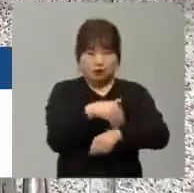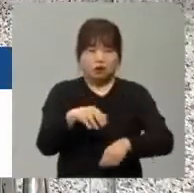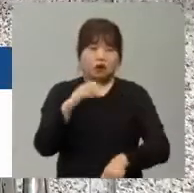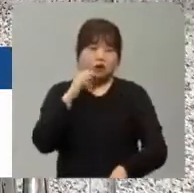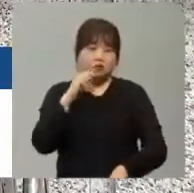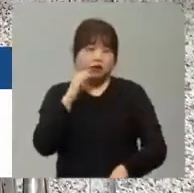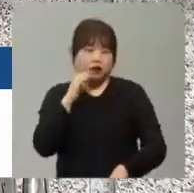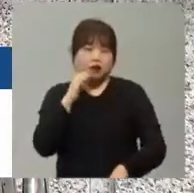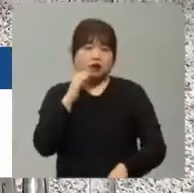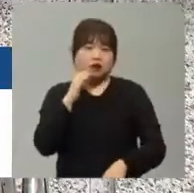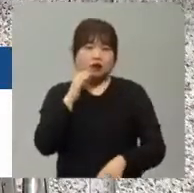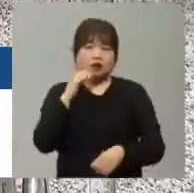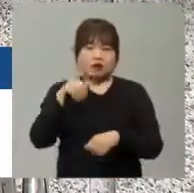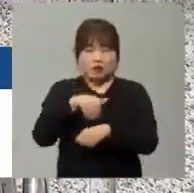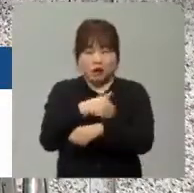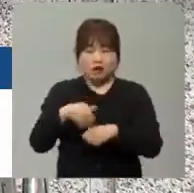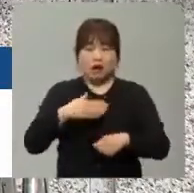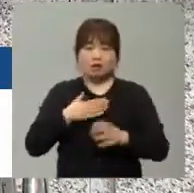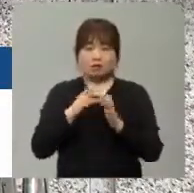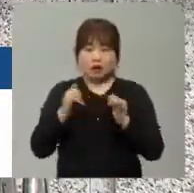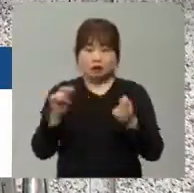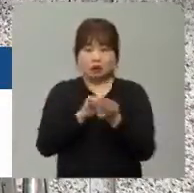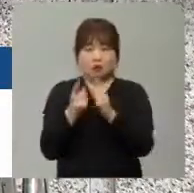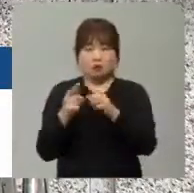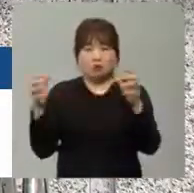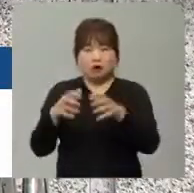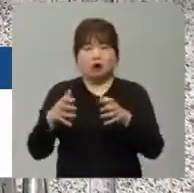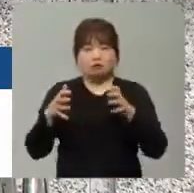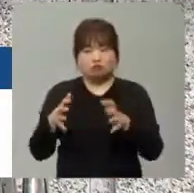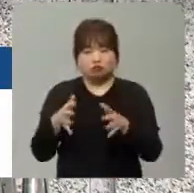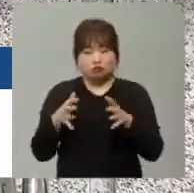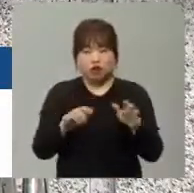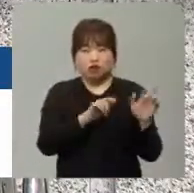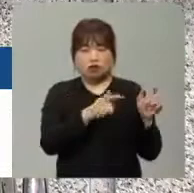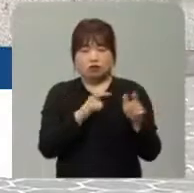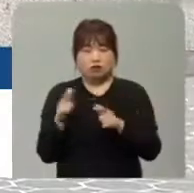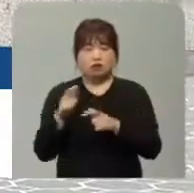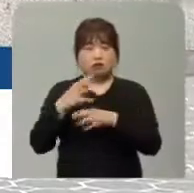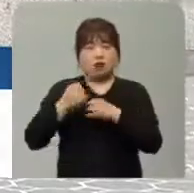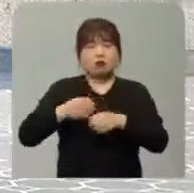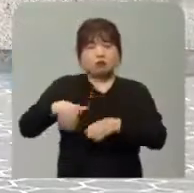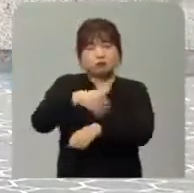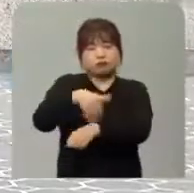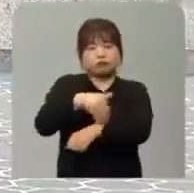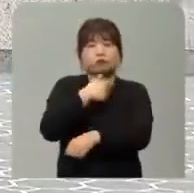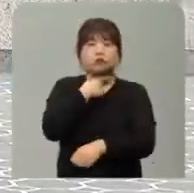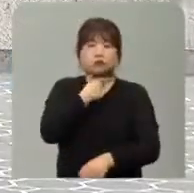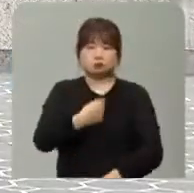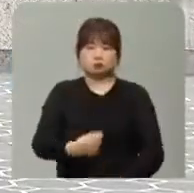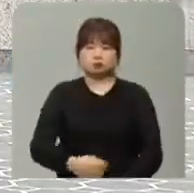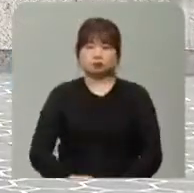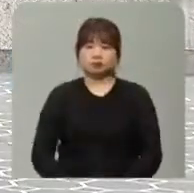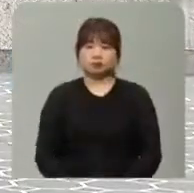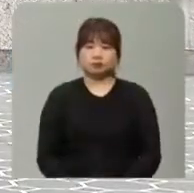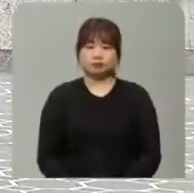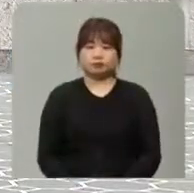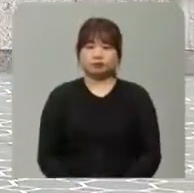카페도 지인들이랑 만나서 자유롭게 많이 다니고. KBS 뉴스 이유진입니다.